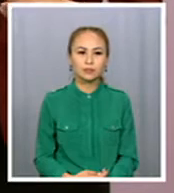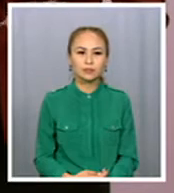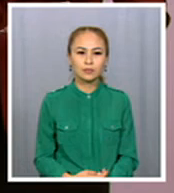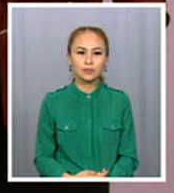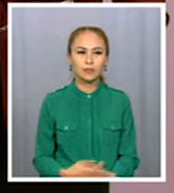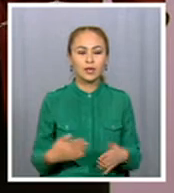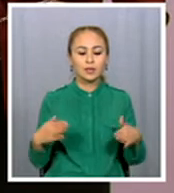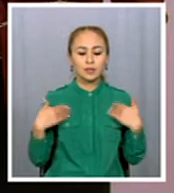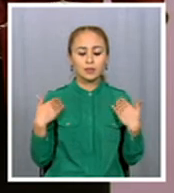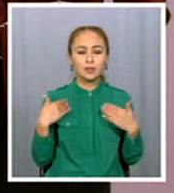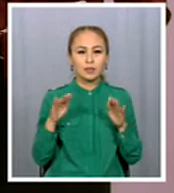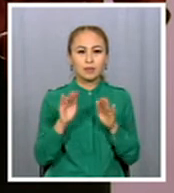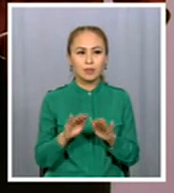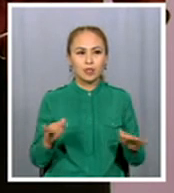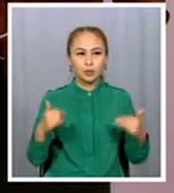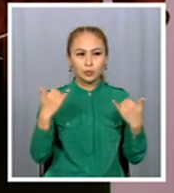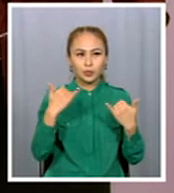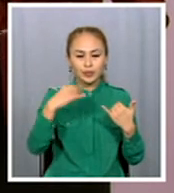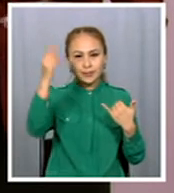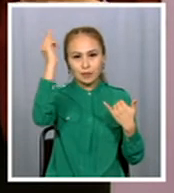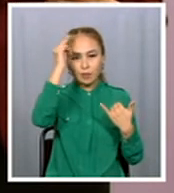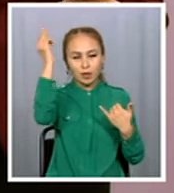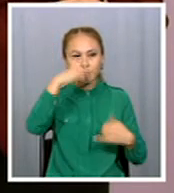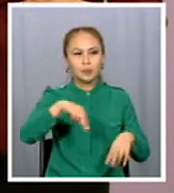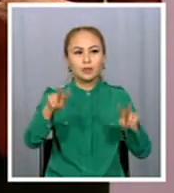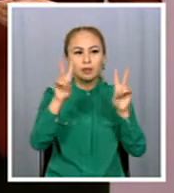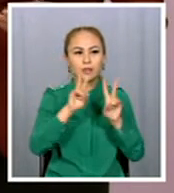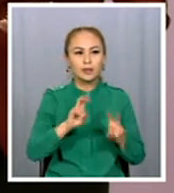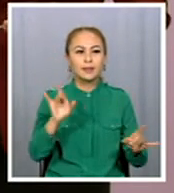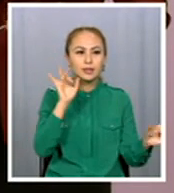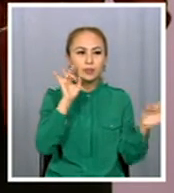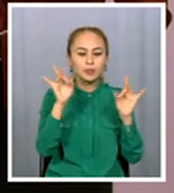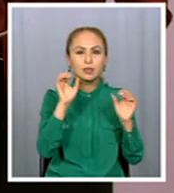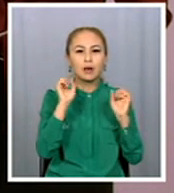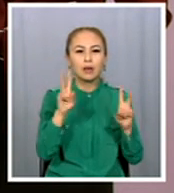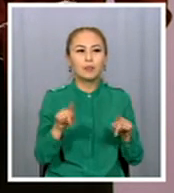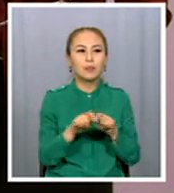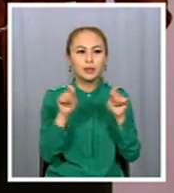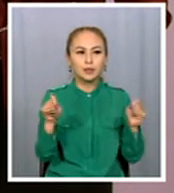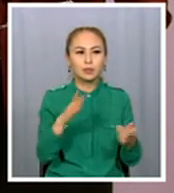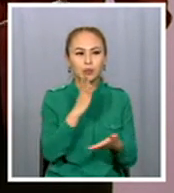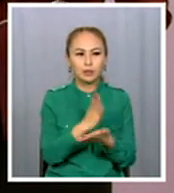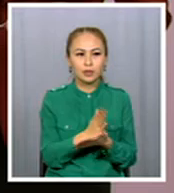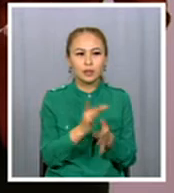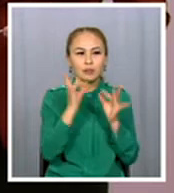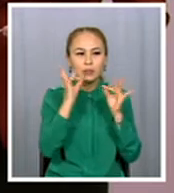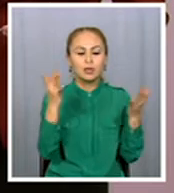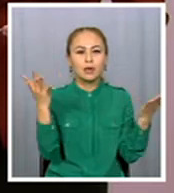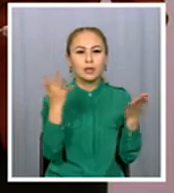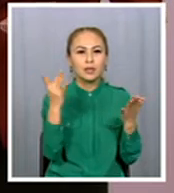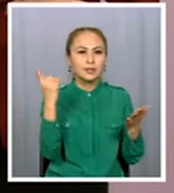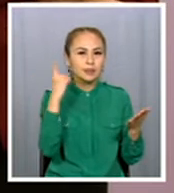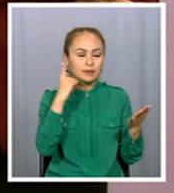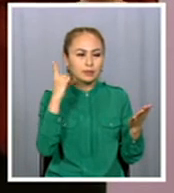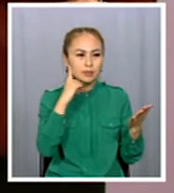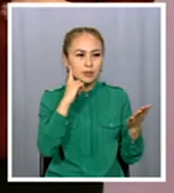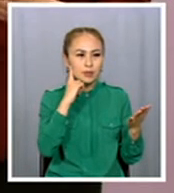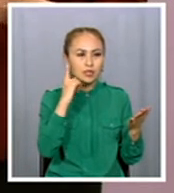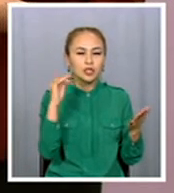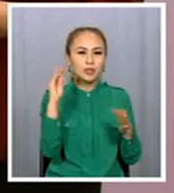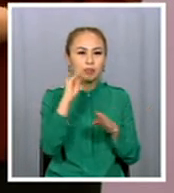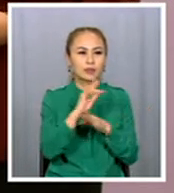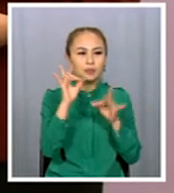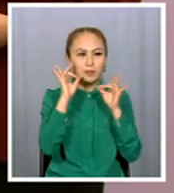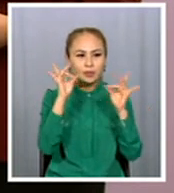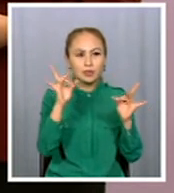Сәлеметсіңдер ме, балалар? Бүгінгі сабақтың тақырыбы – дыбыс қалай пайда болады, дыбысты қалай естейміз, және